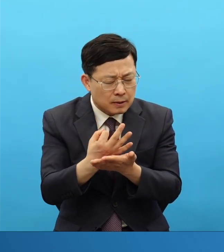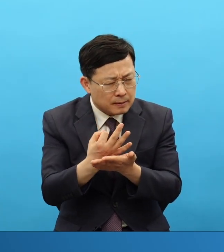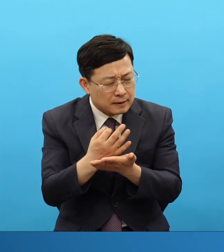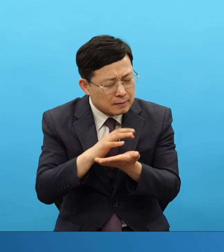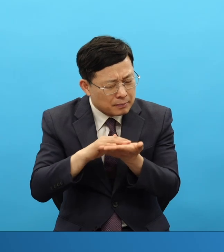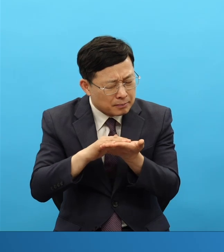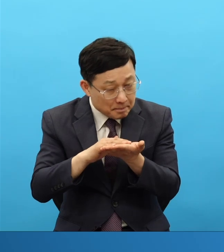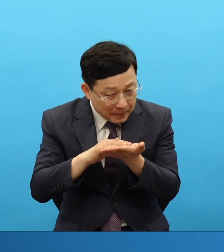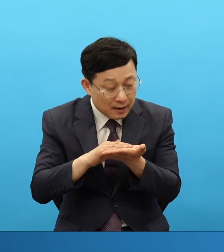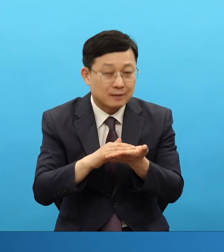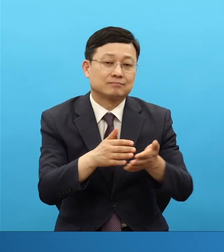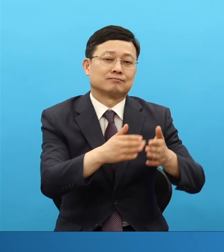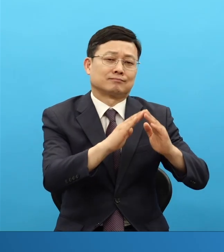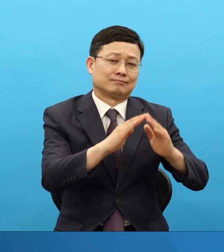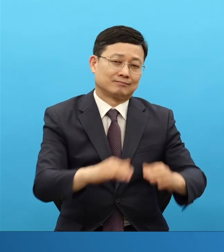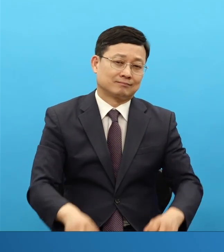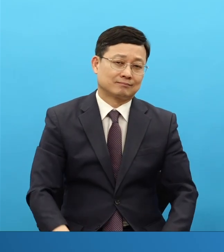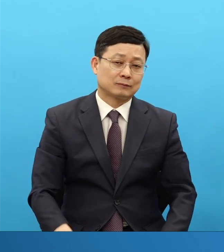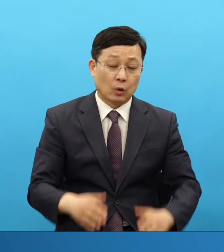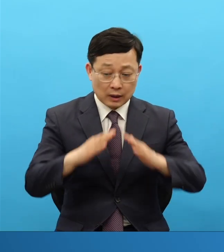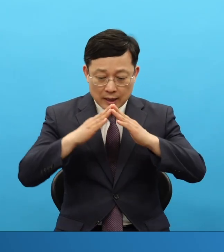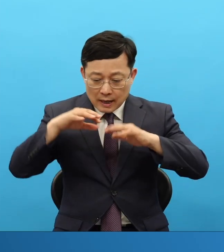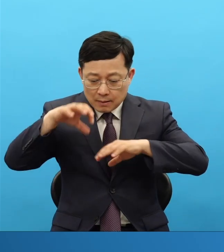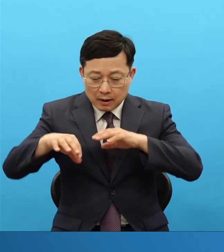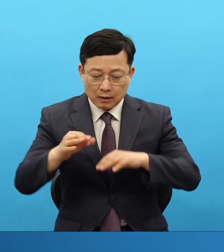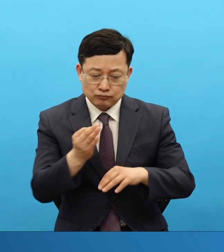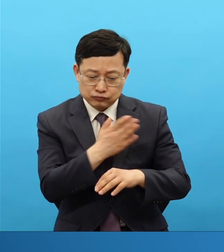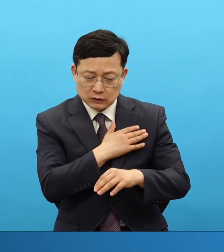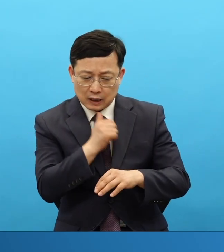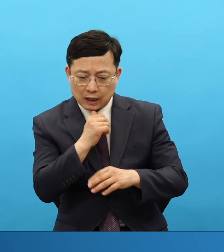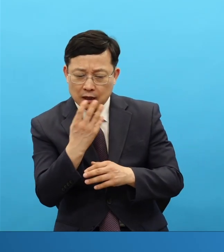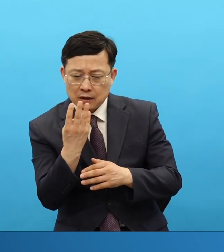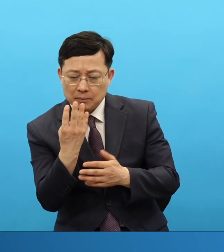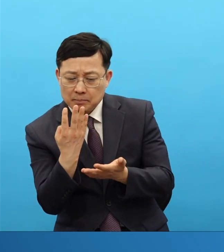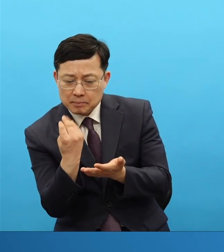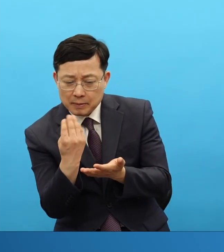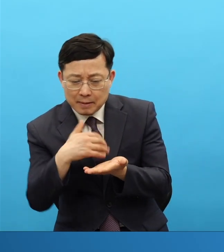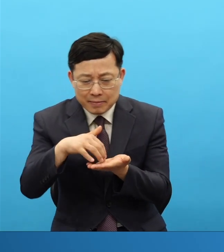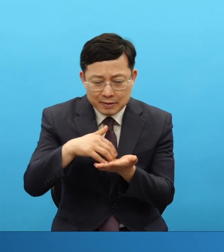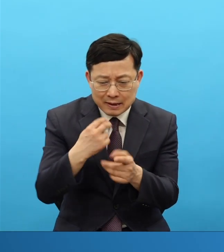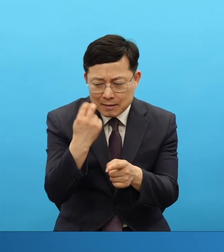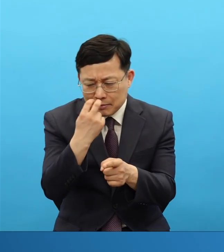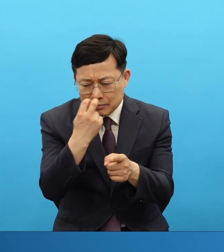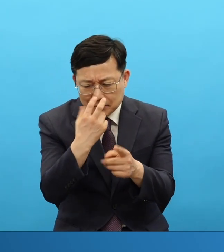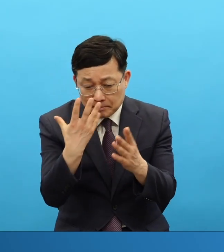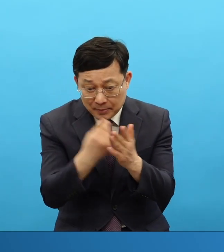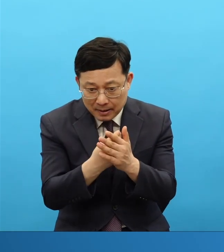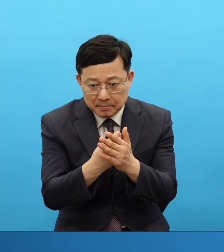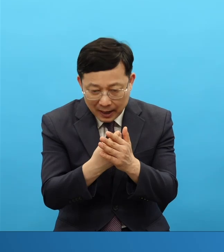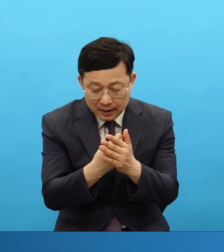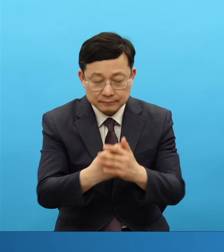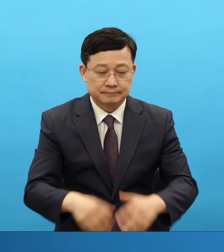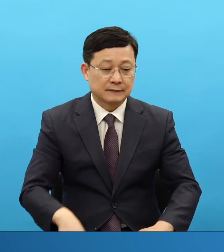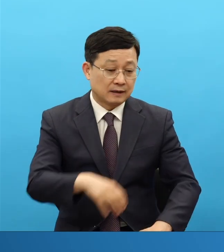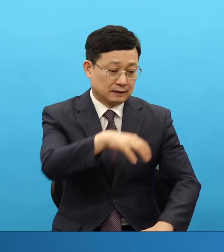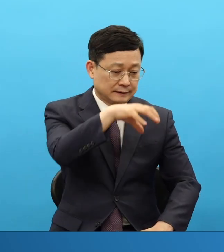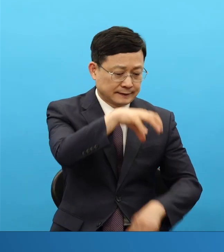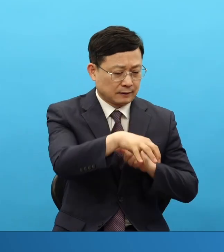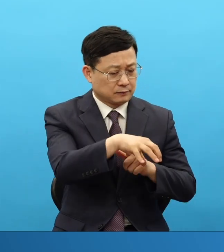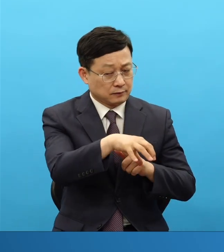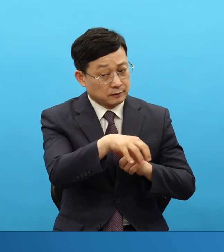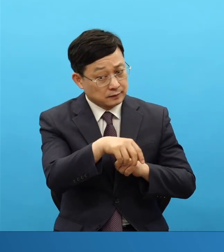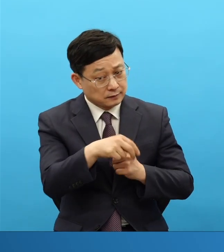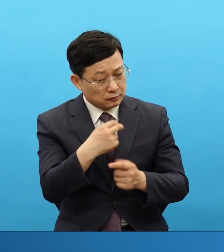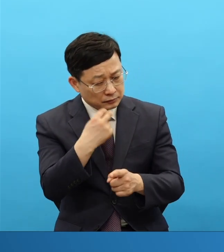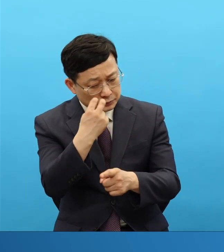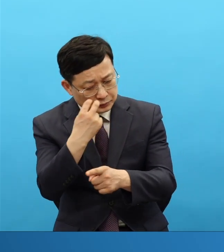사는 사람들은 어떤 수준이냐 다 체크. And what is the level of the people living in this region? They check on all of that. 그리고 장소 체크하고. And the location,